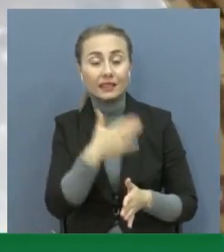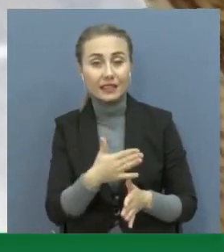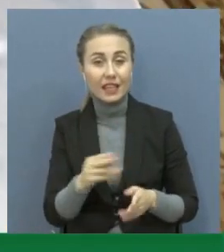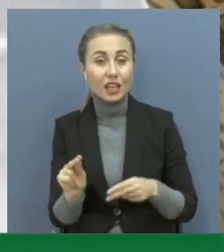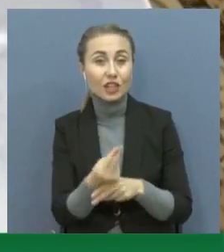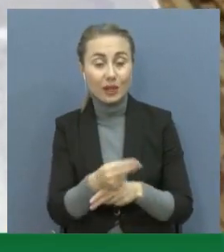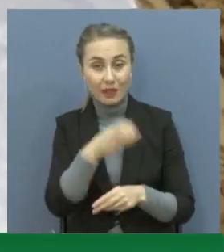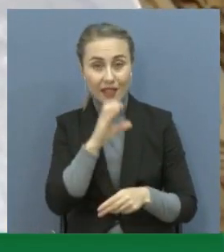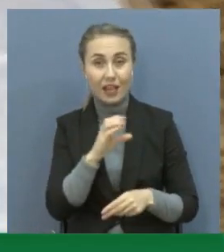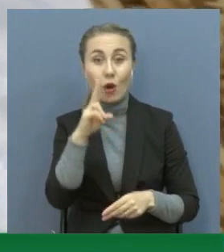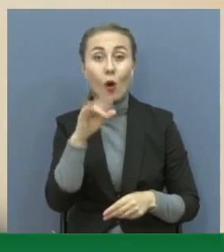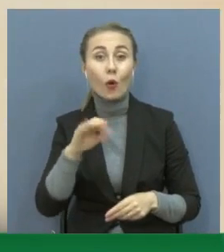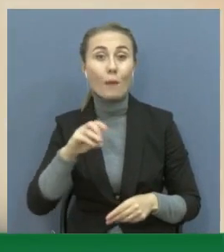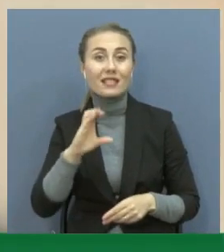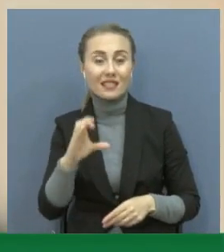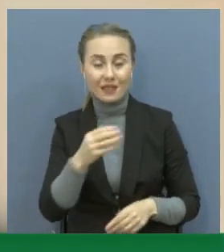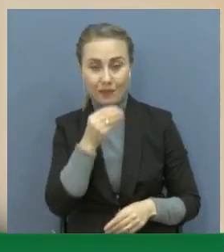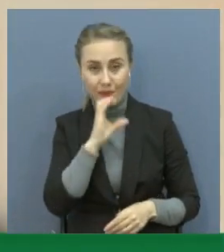целебный напиток казахов – кумыс.